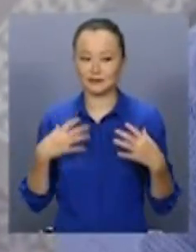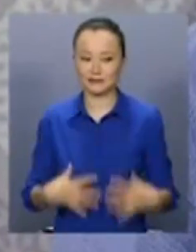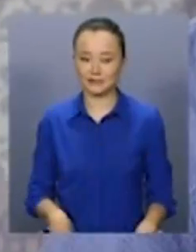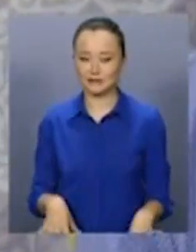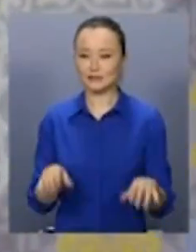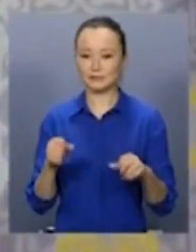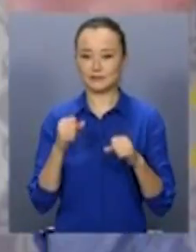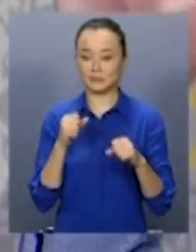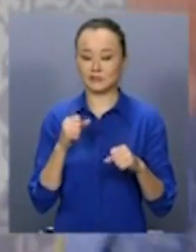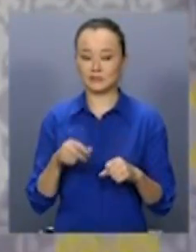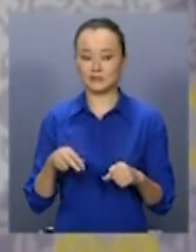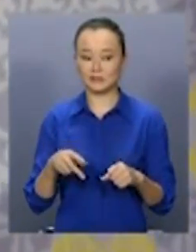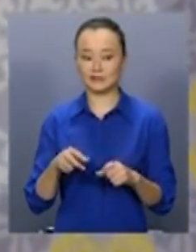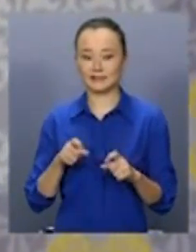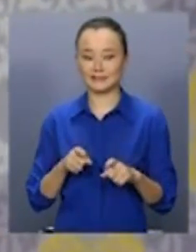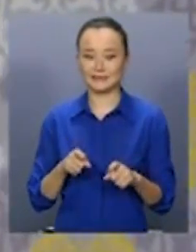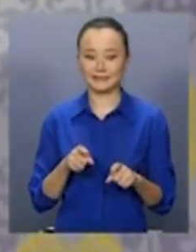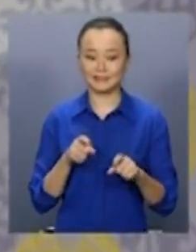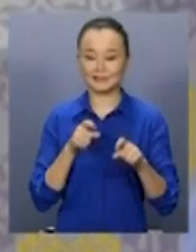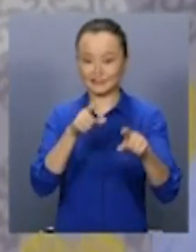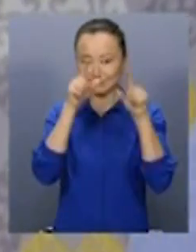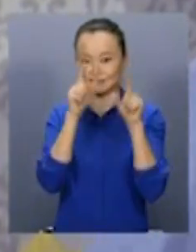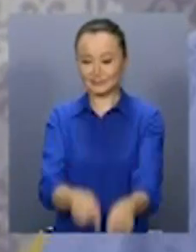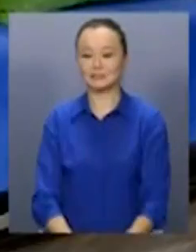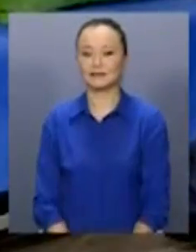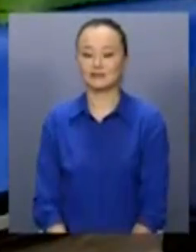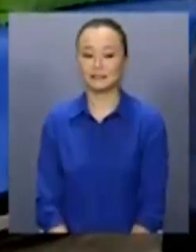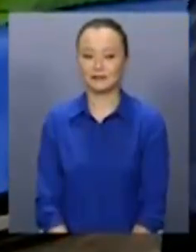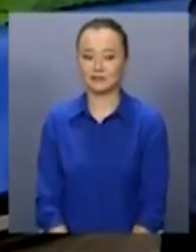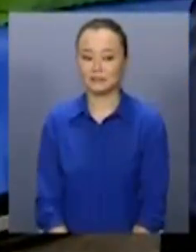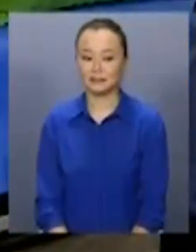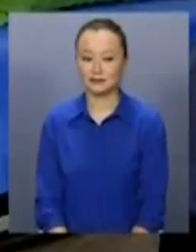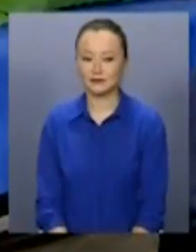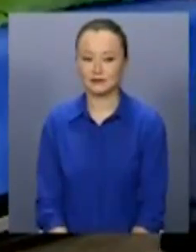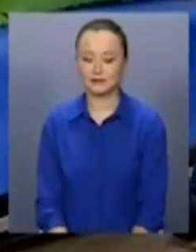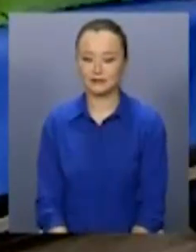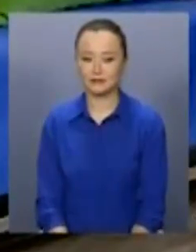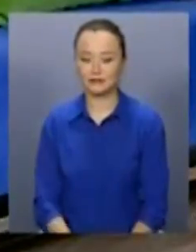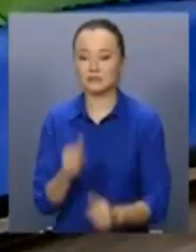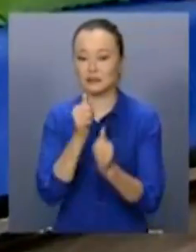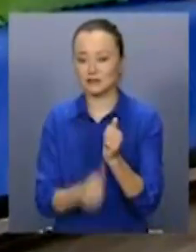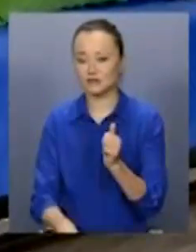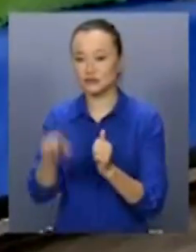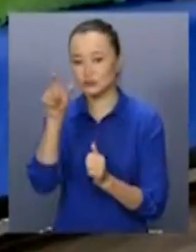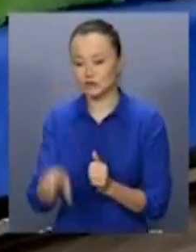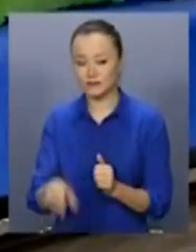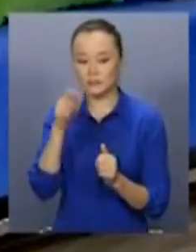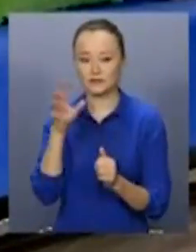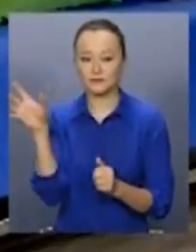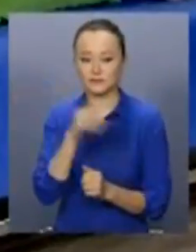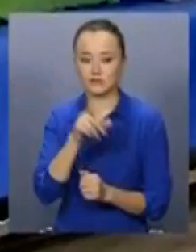алып, жүгіріңіз дейсіз ғой, болмаса, ең әдісі. Енді әр адам, барлық